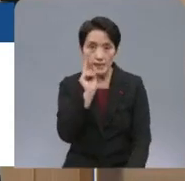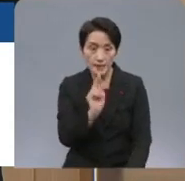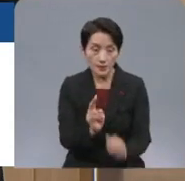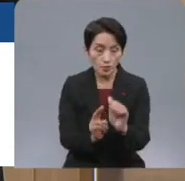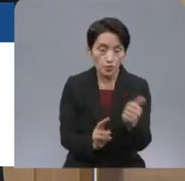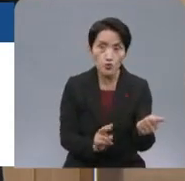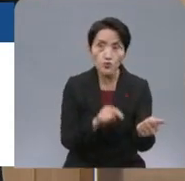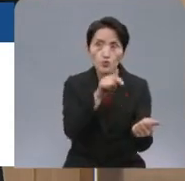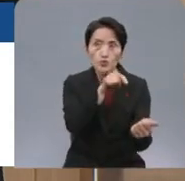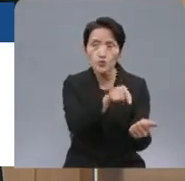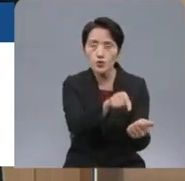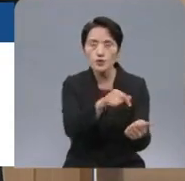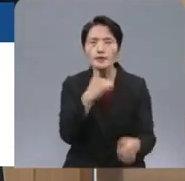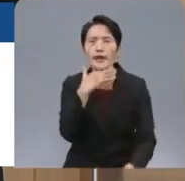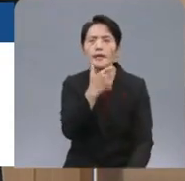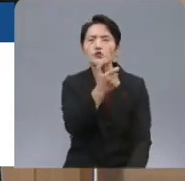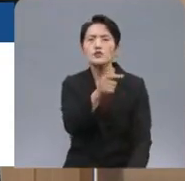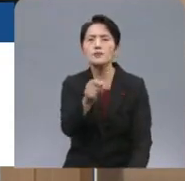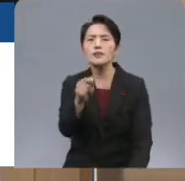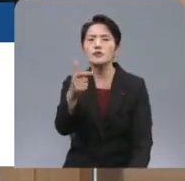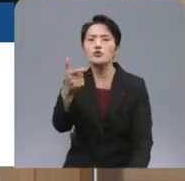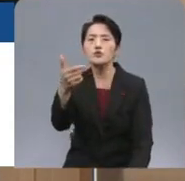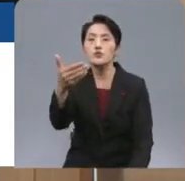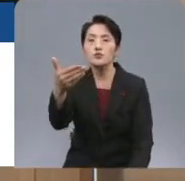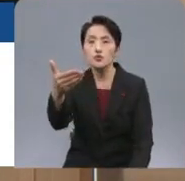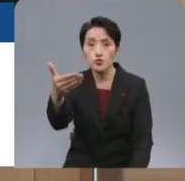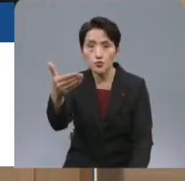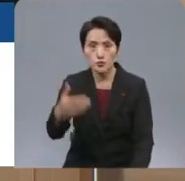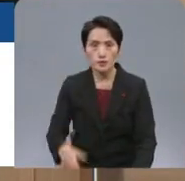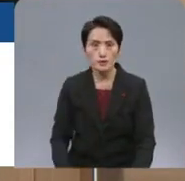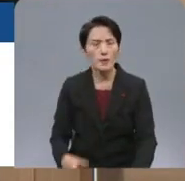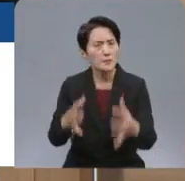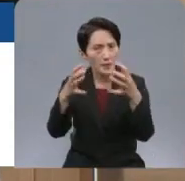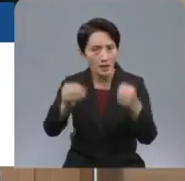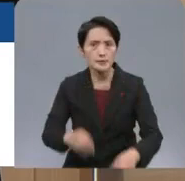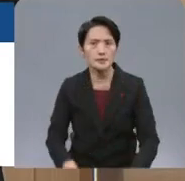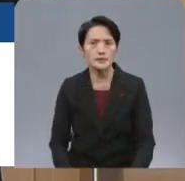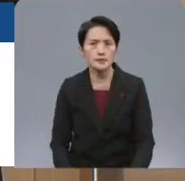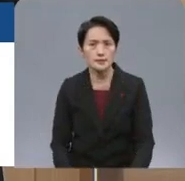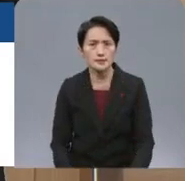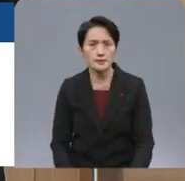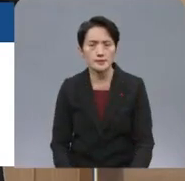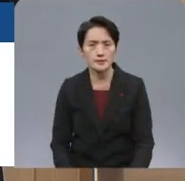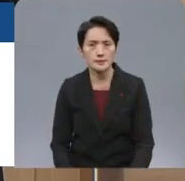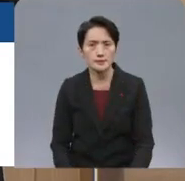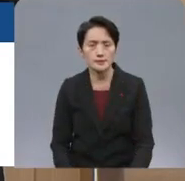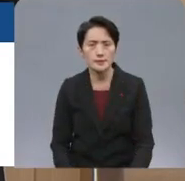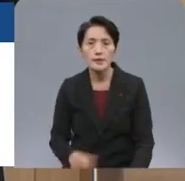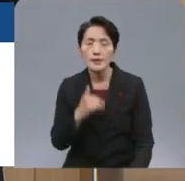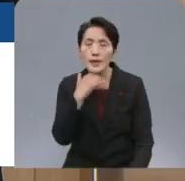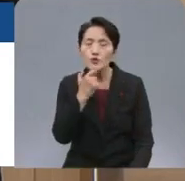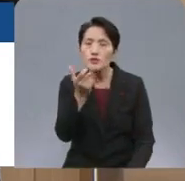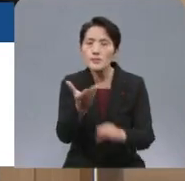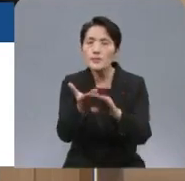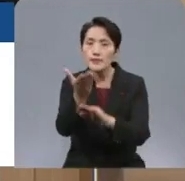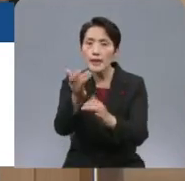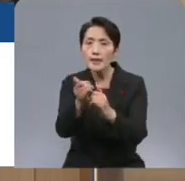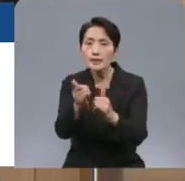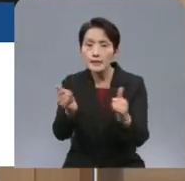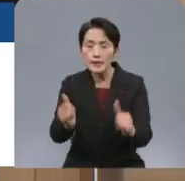консультские учреждения временно до конца января приостановили выдачу краткосрочных виз гражданам Китая